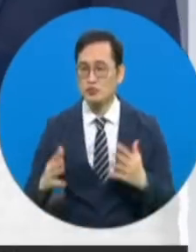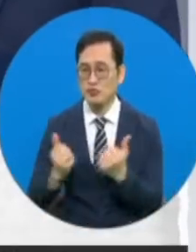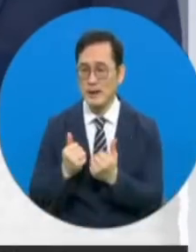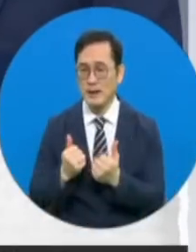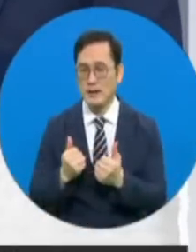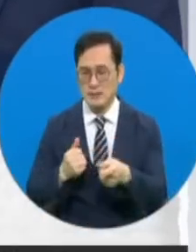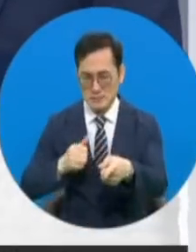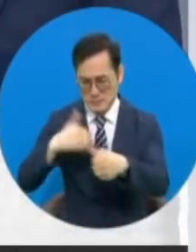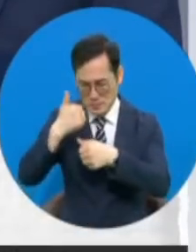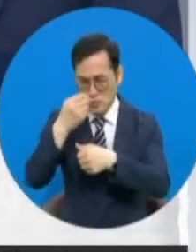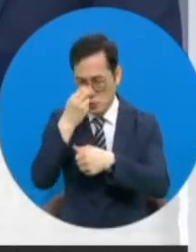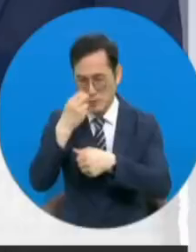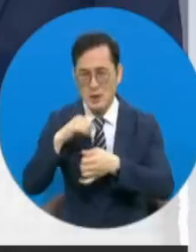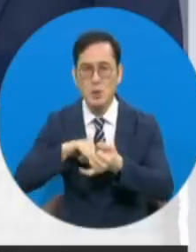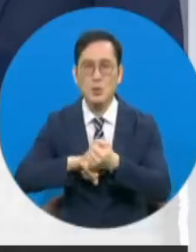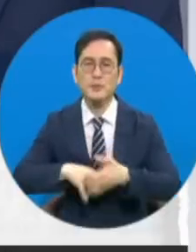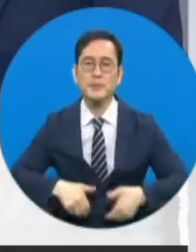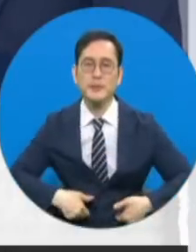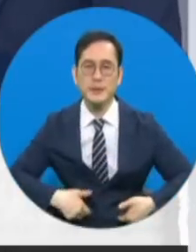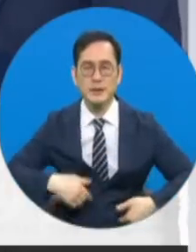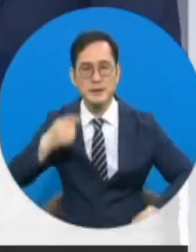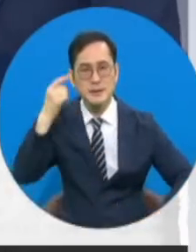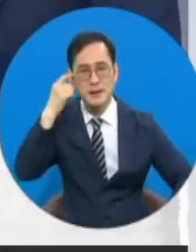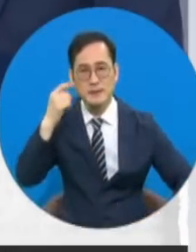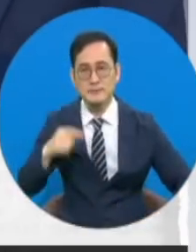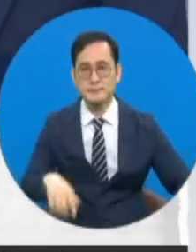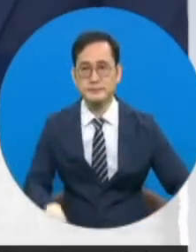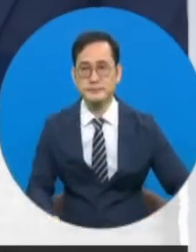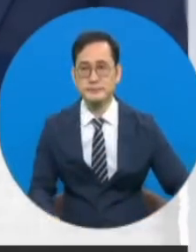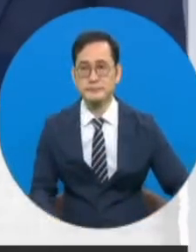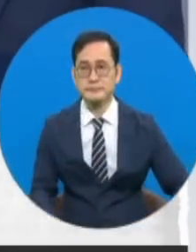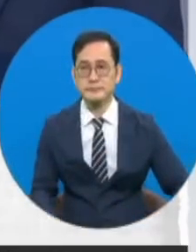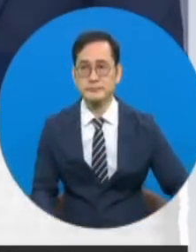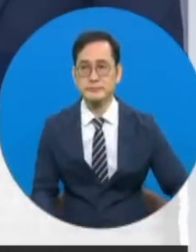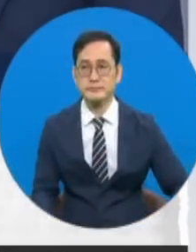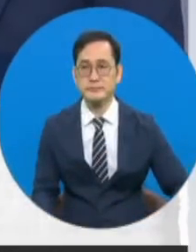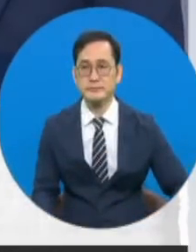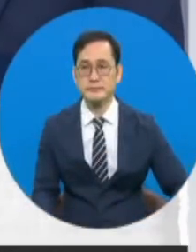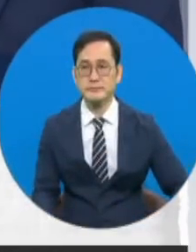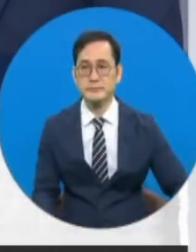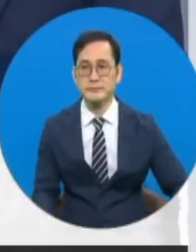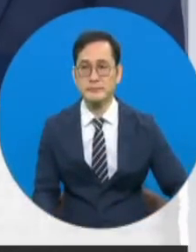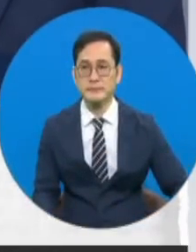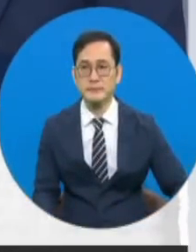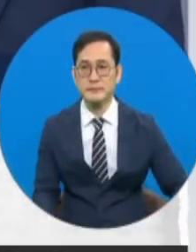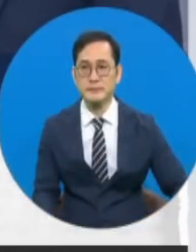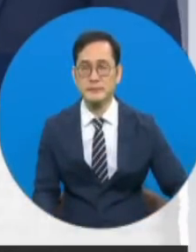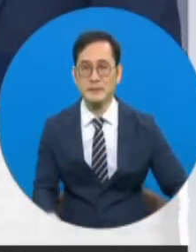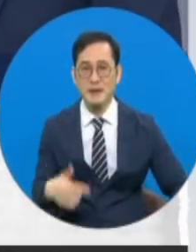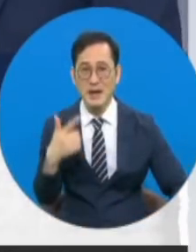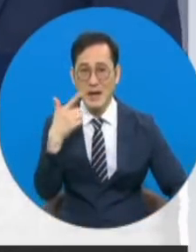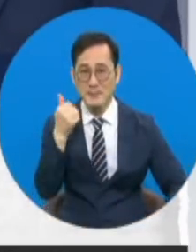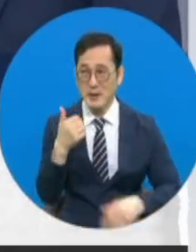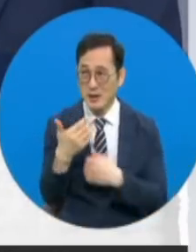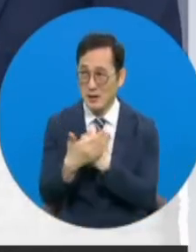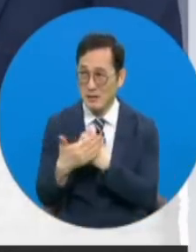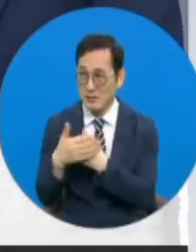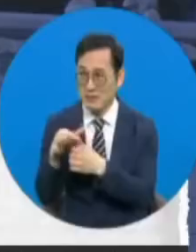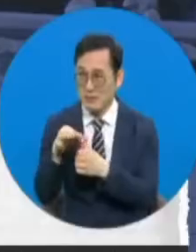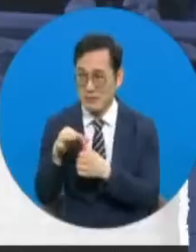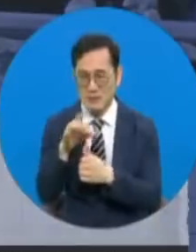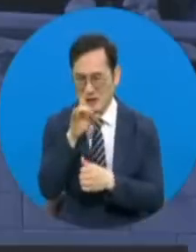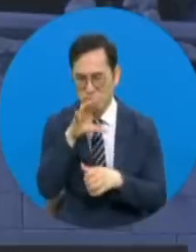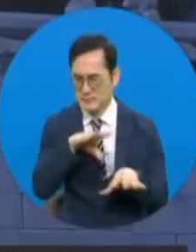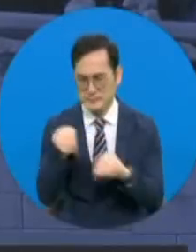입장이기 때문에이 부분은 철저하게 밝혀가서이 땅에 앞바탄 수는 좀 끌고 갔으면 좋겠다는 생각뿐입니다 예 저는 돌직구